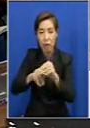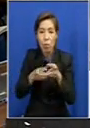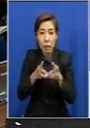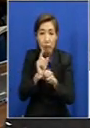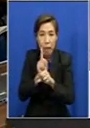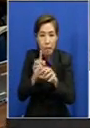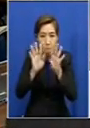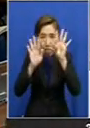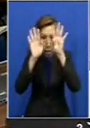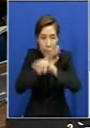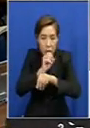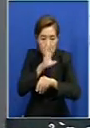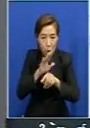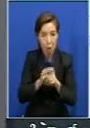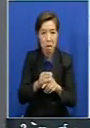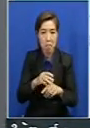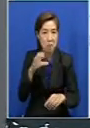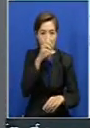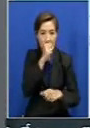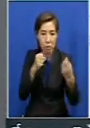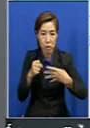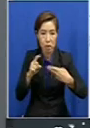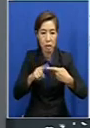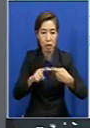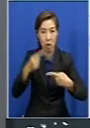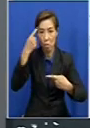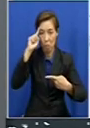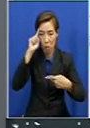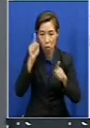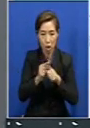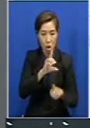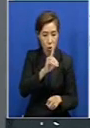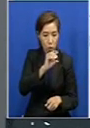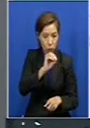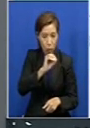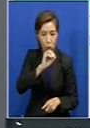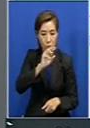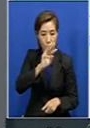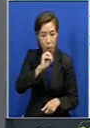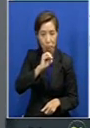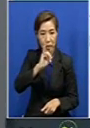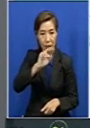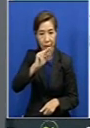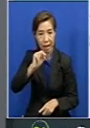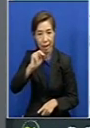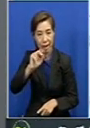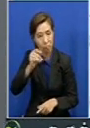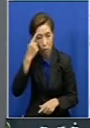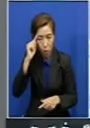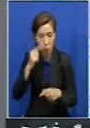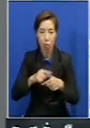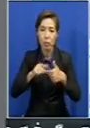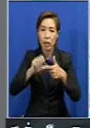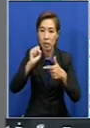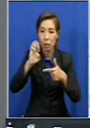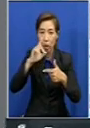ลบเลี่ยงหรือว่าปกปิด4ส่วนด้วยกัน1ปกปิดไม่ให้ทราบโดเมนเนม2ปกปิดสถานที่ตั้งเซิร์ฟเวอร์3ปก